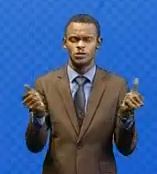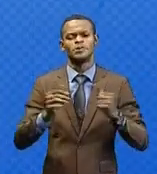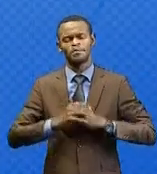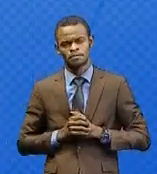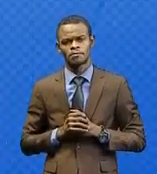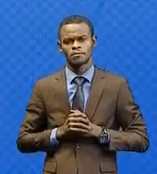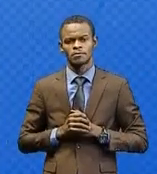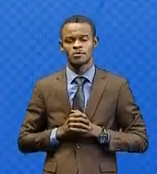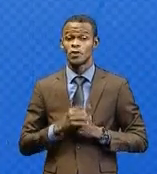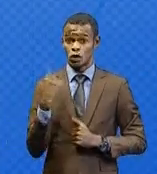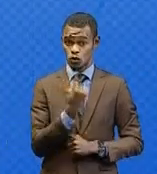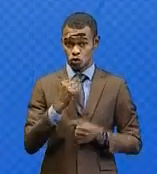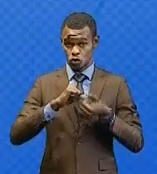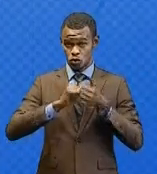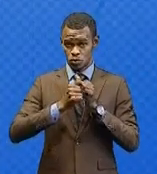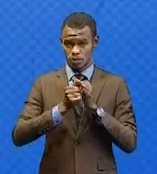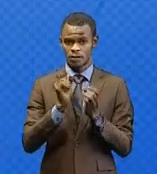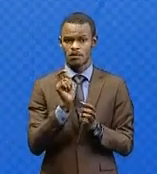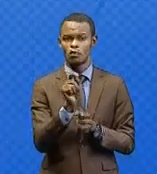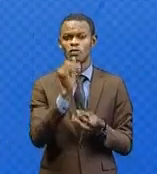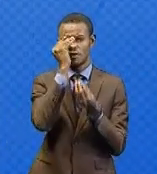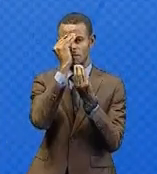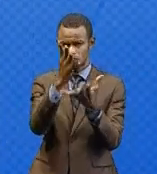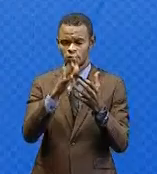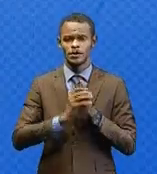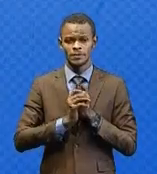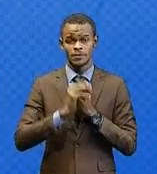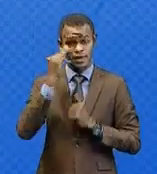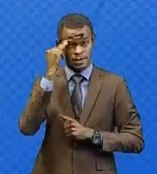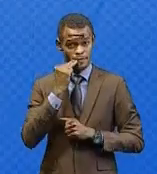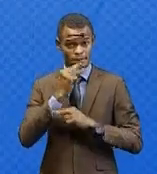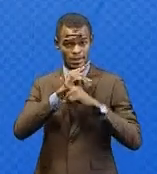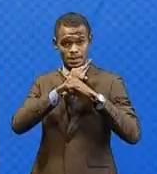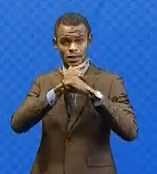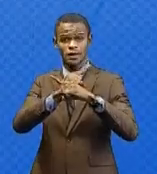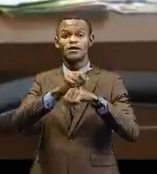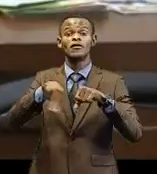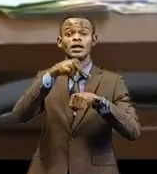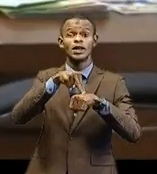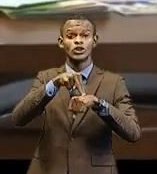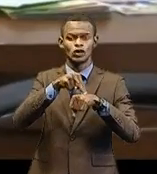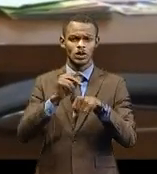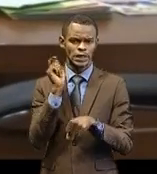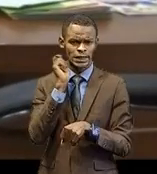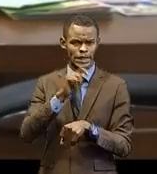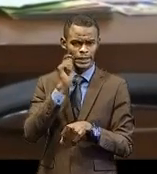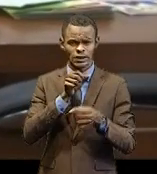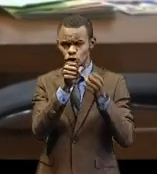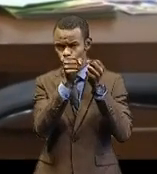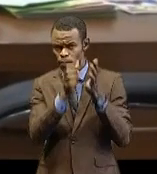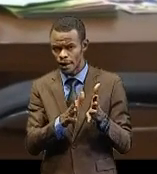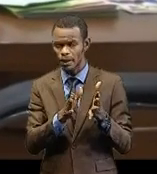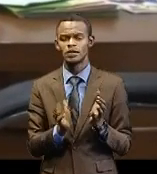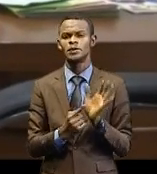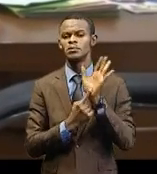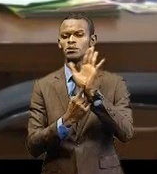Toujours sur ces chapitres de points d'information, le ministre de la Défense nationale, ancien combattant, a présenté la situation